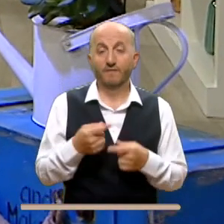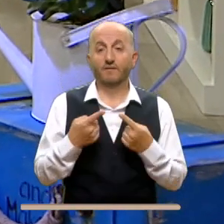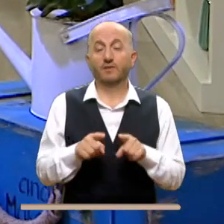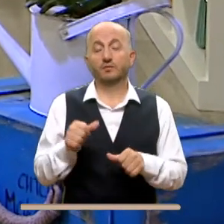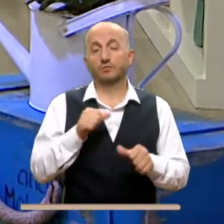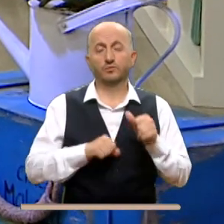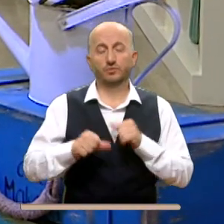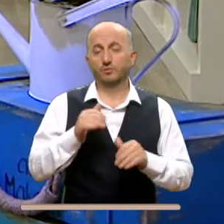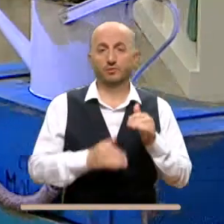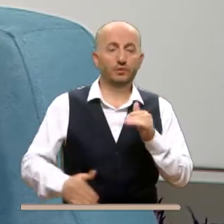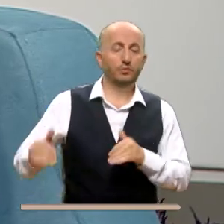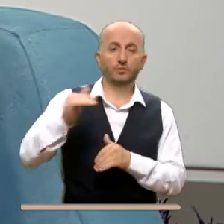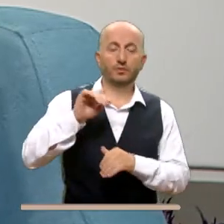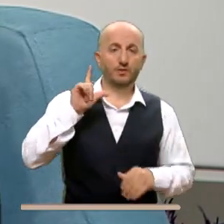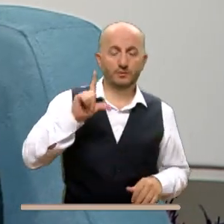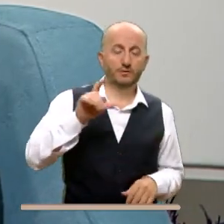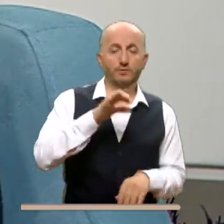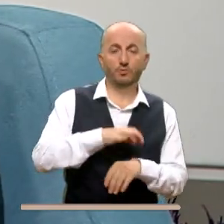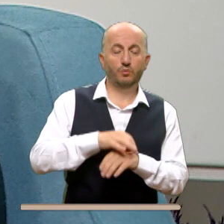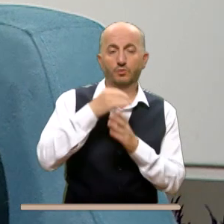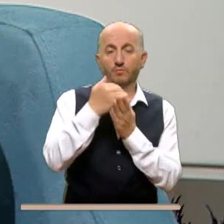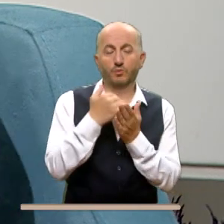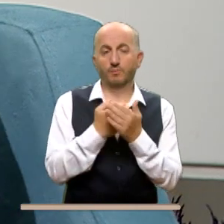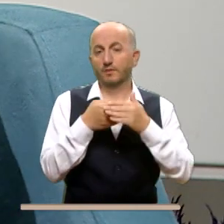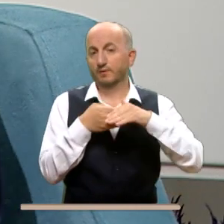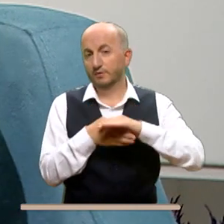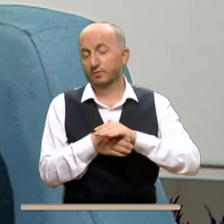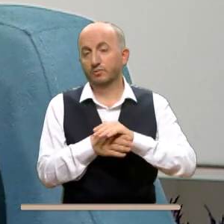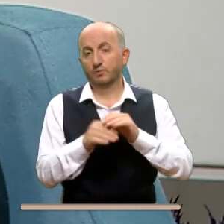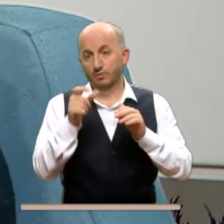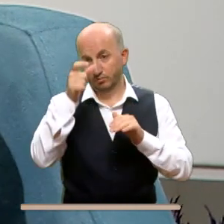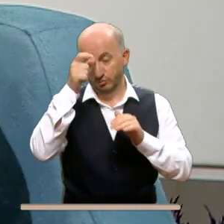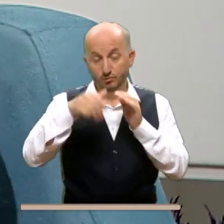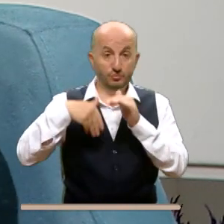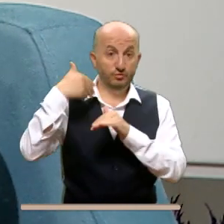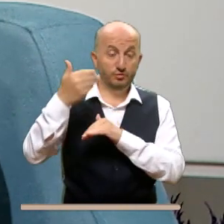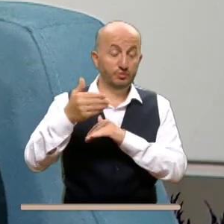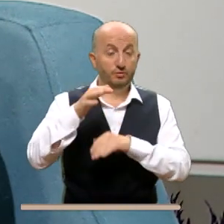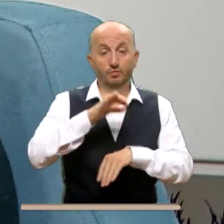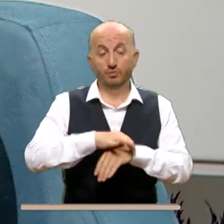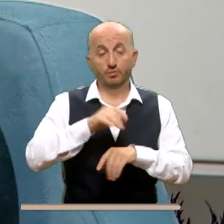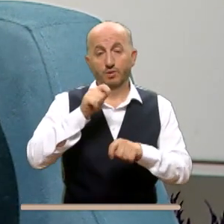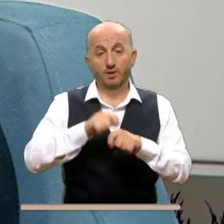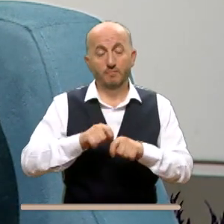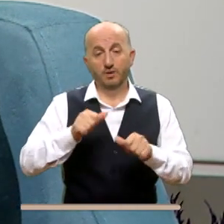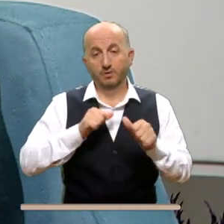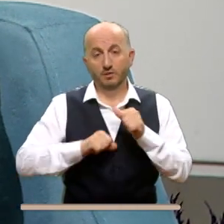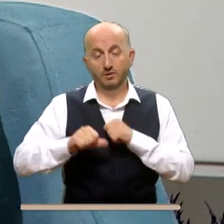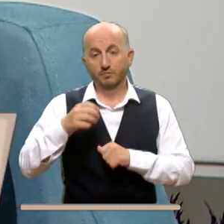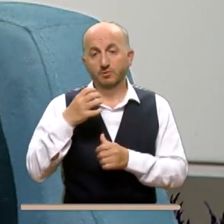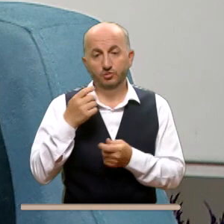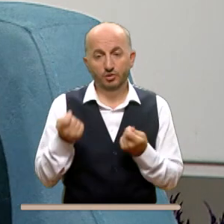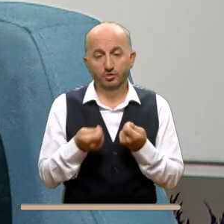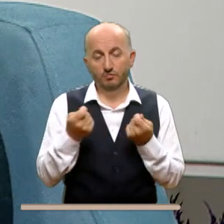üniversitelerde yüksek lisans doktora programlarına giriyorlar. Yurt dışında doktora yapan, akademik çalışmalarını sürdüren mezunlarımız var.